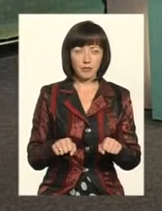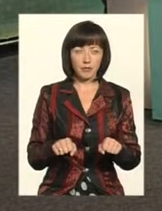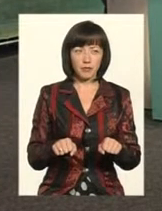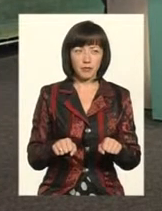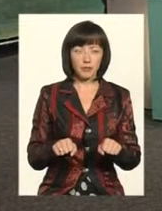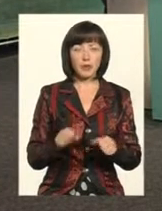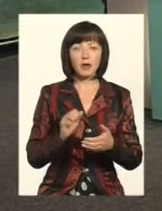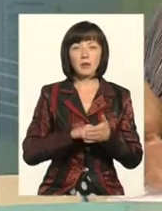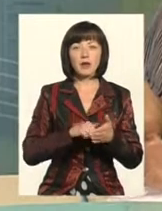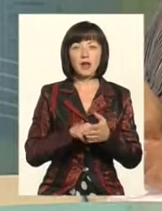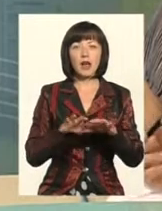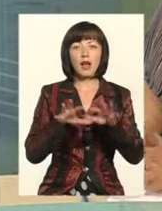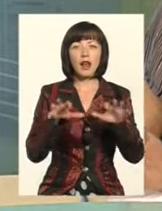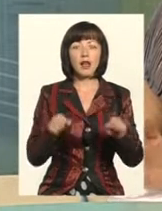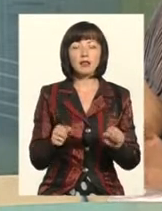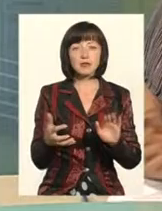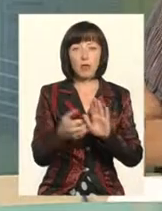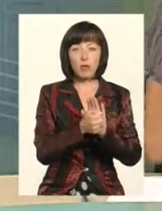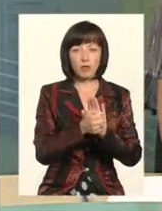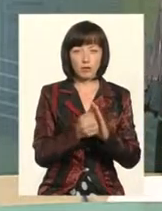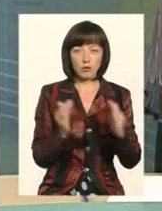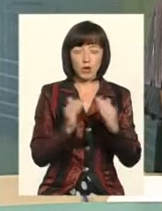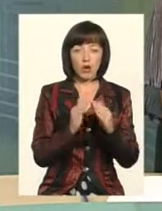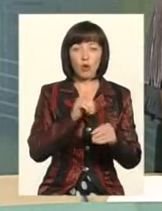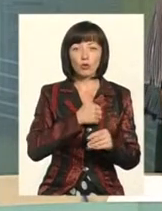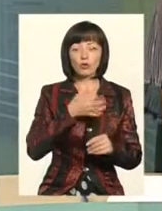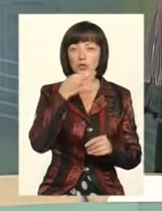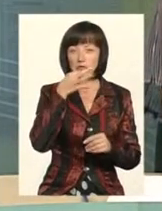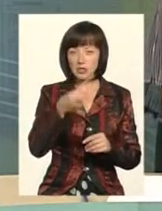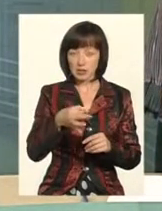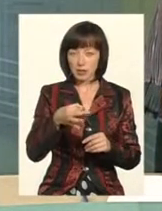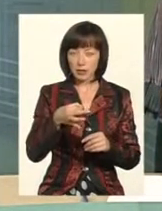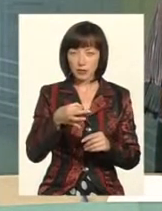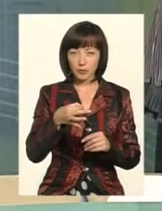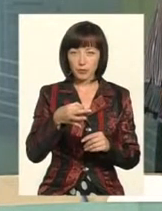З приводу рейдерських захоплень, можливо, я хочу сказати